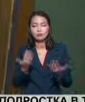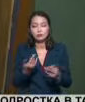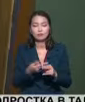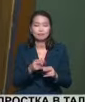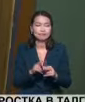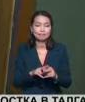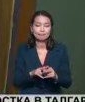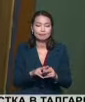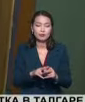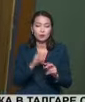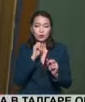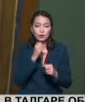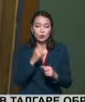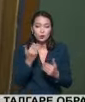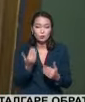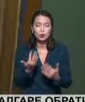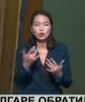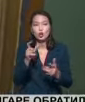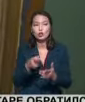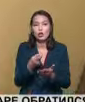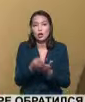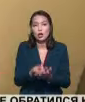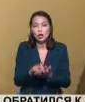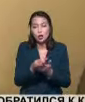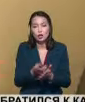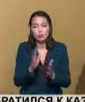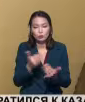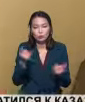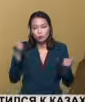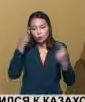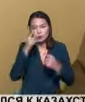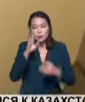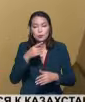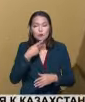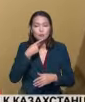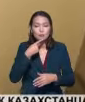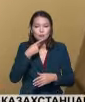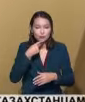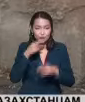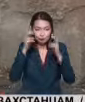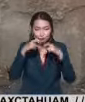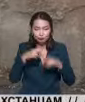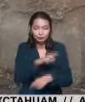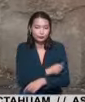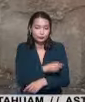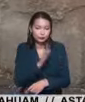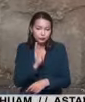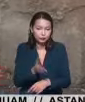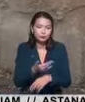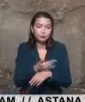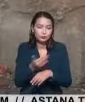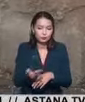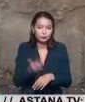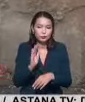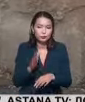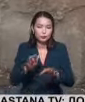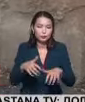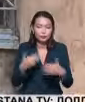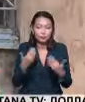показана. Сколько пролежало тело женщины в квартире, будут выяснять судмедэксперты. Жилье наверняка опечатают. Единственный